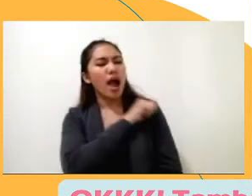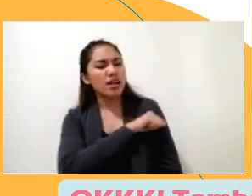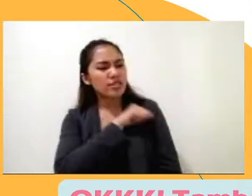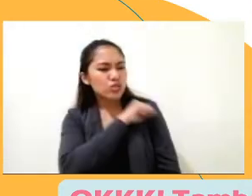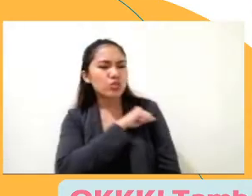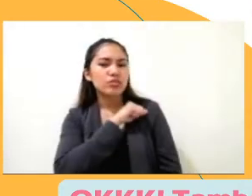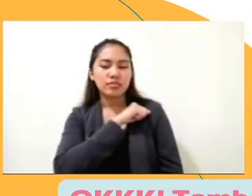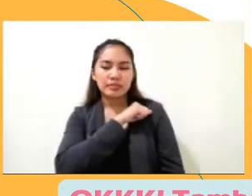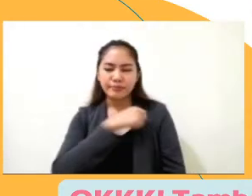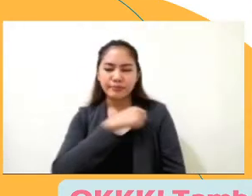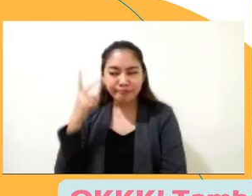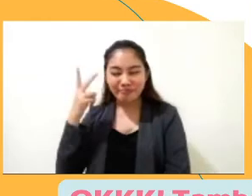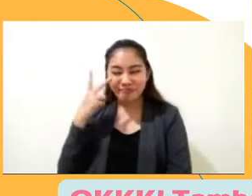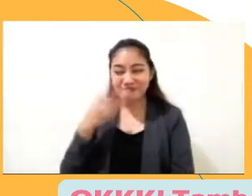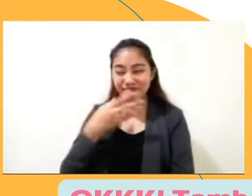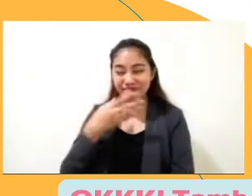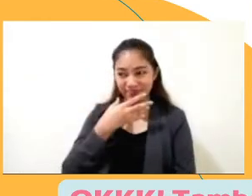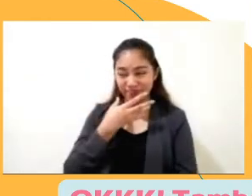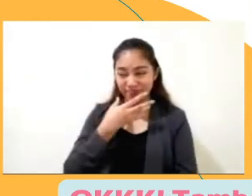Pero